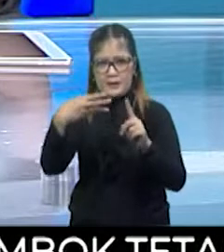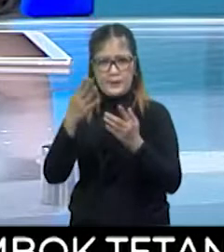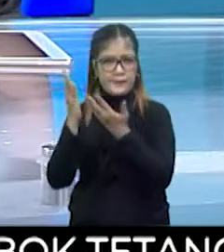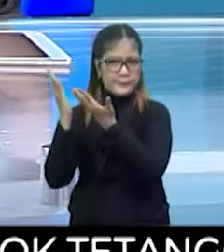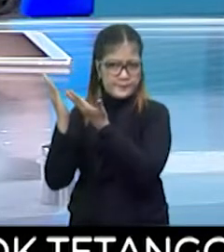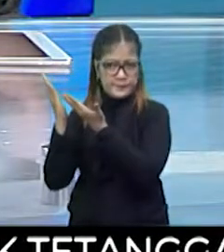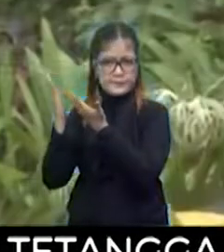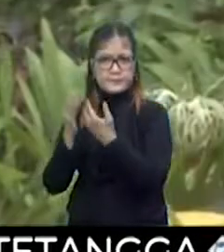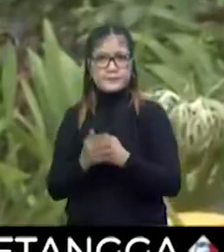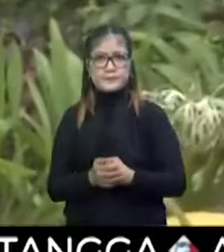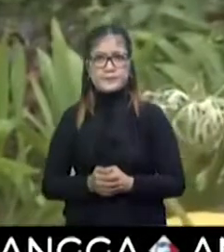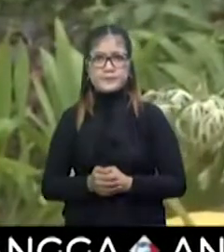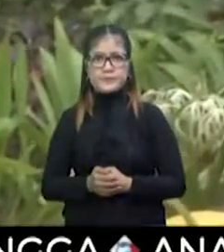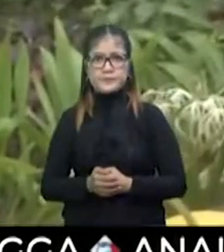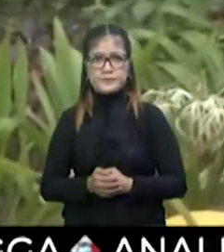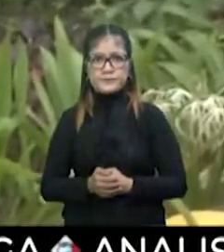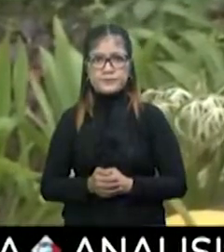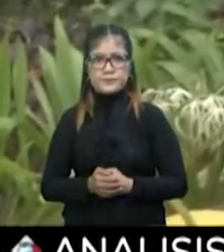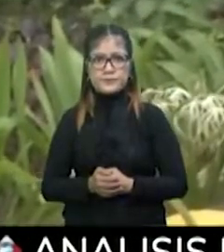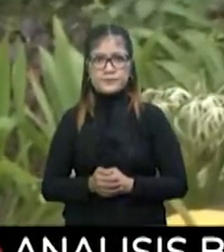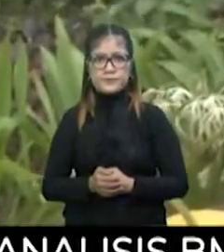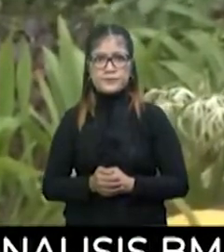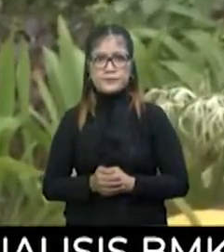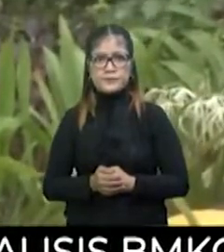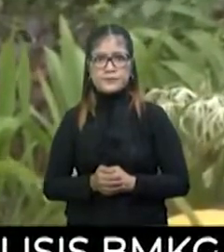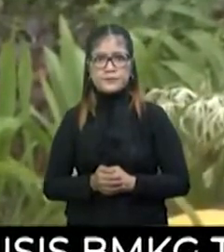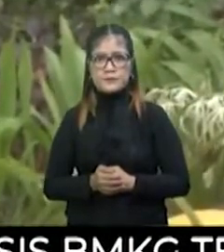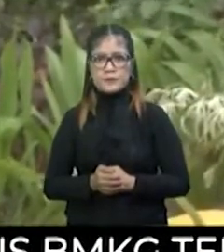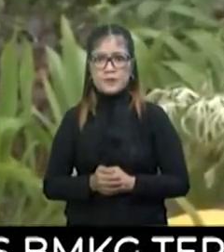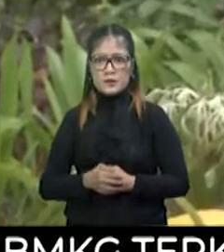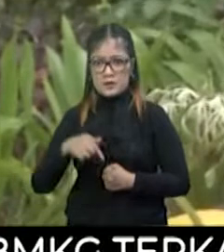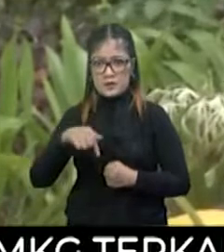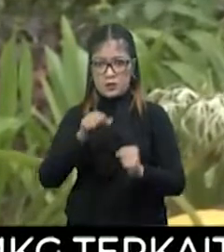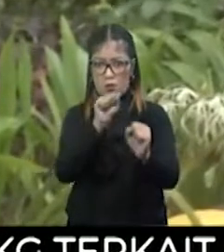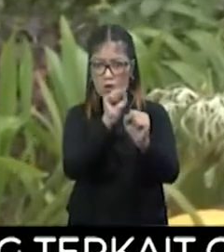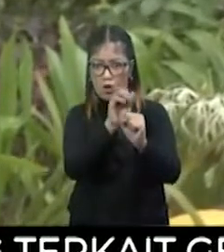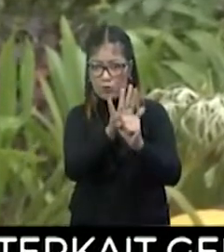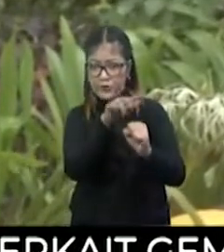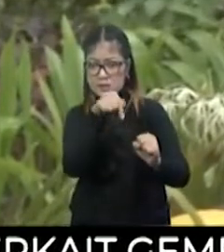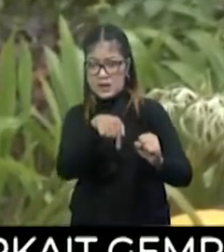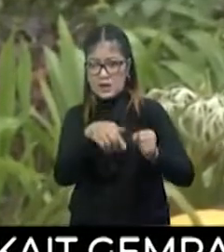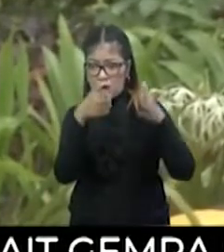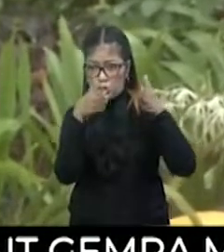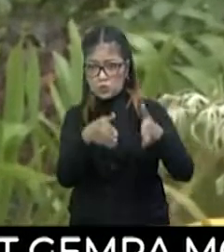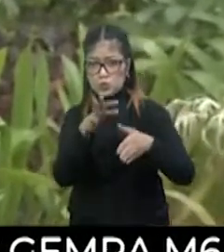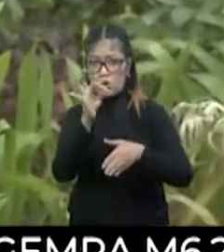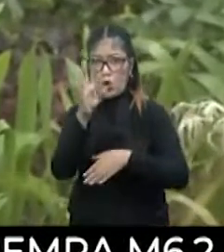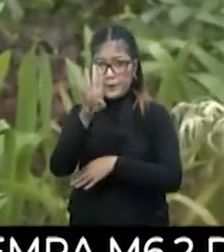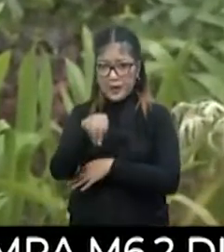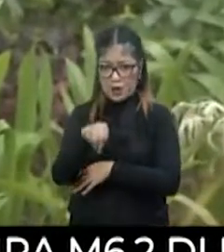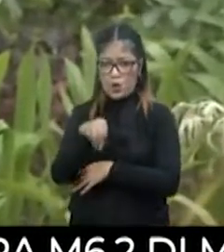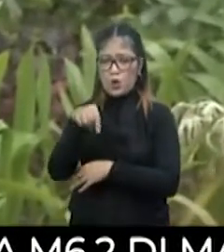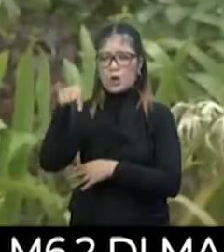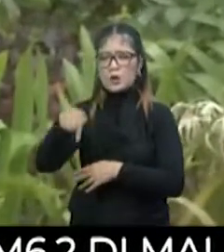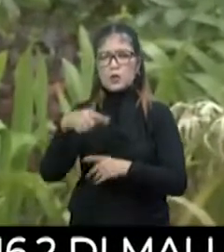Hardiansyah. Ancaman COVID-19 khususnya varian Omicron ini semakin nyata di depan mata. Hal ini terbukti dari peningkatan